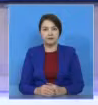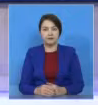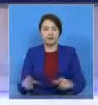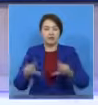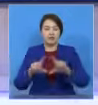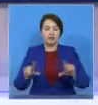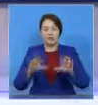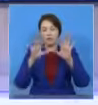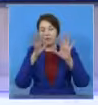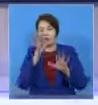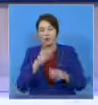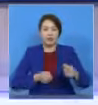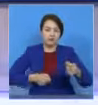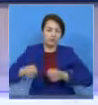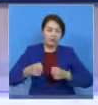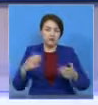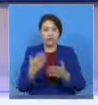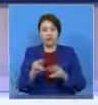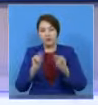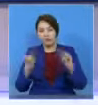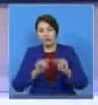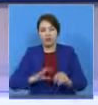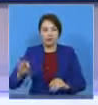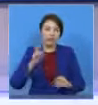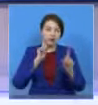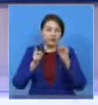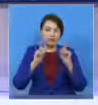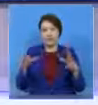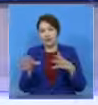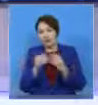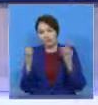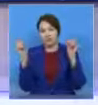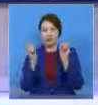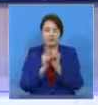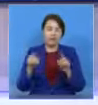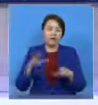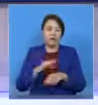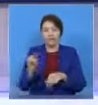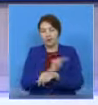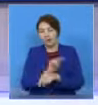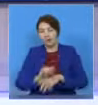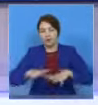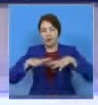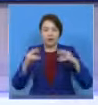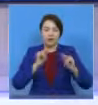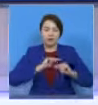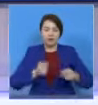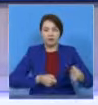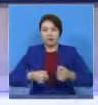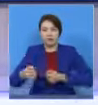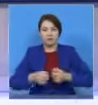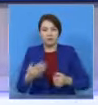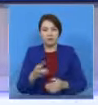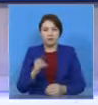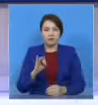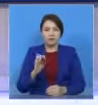Мектепті заманауи басқару моделі. Өңір ұстаздары облыстық семинарда бас қосты. Оқу тәрбиесін ұйымдастырып, үлкен ұжымға басшылық етіп отырған